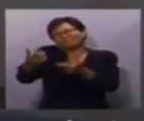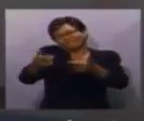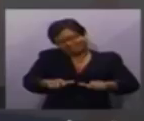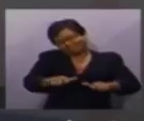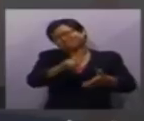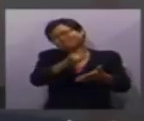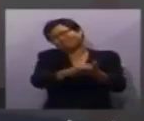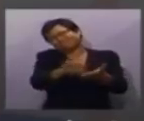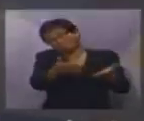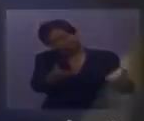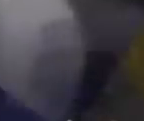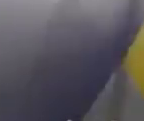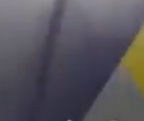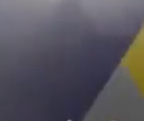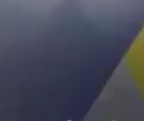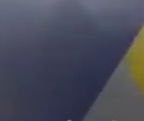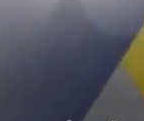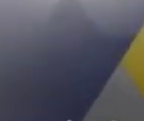ke-14.